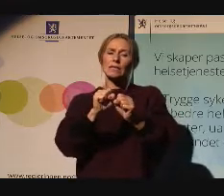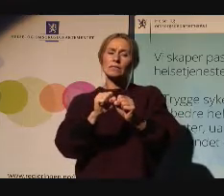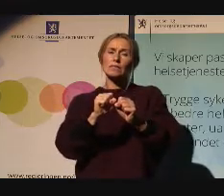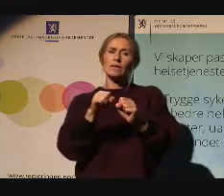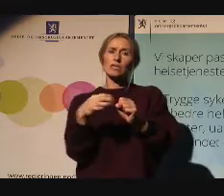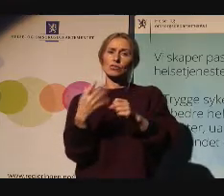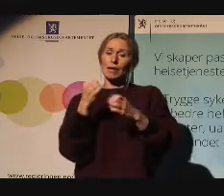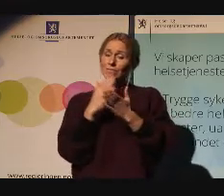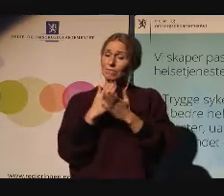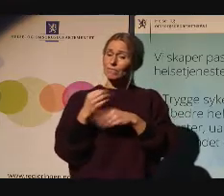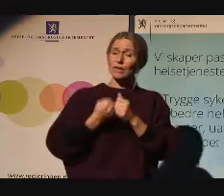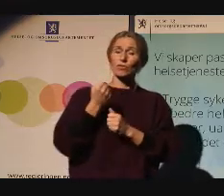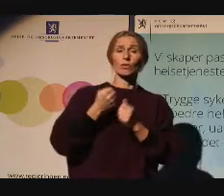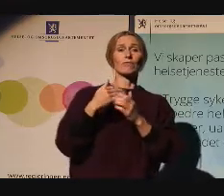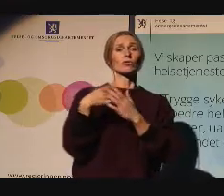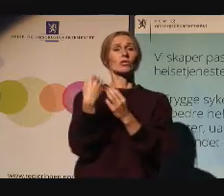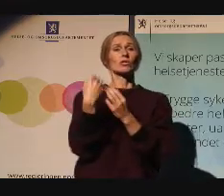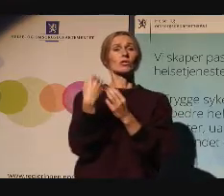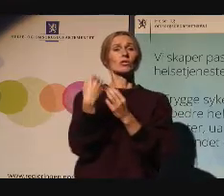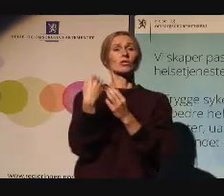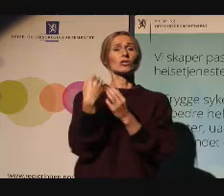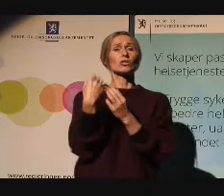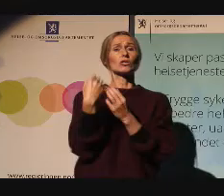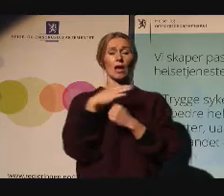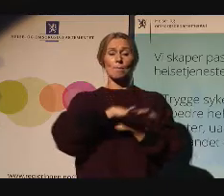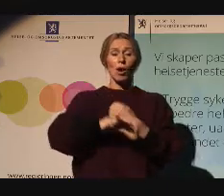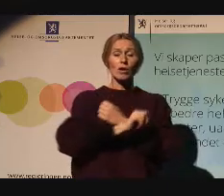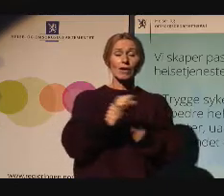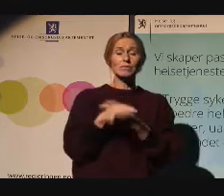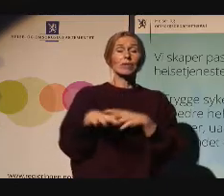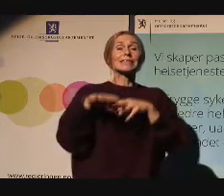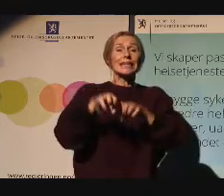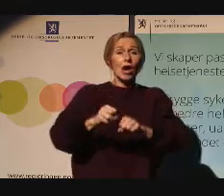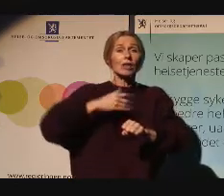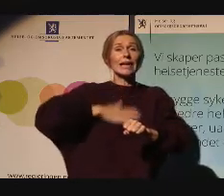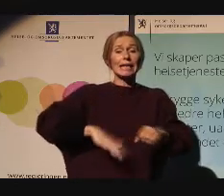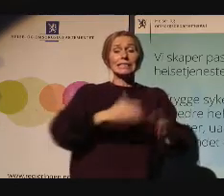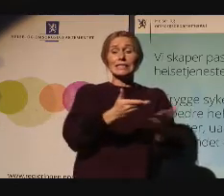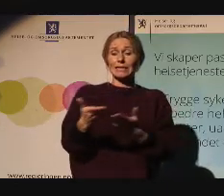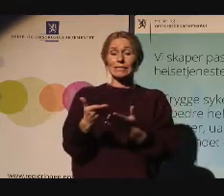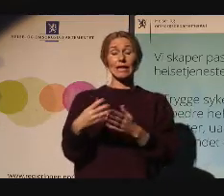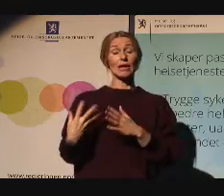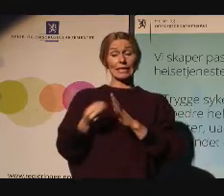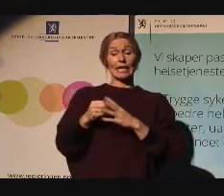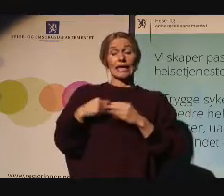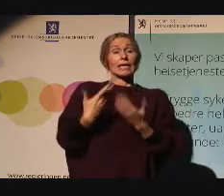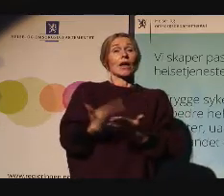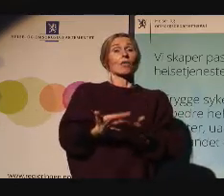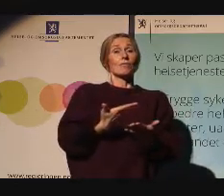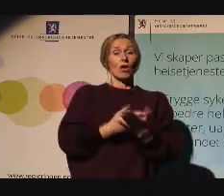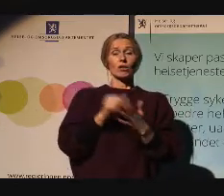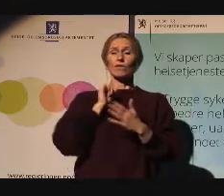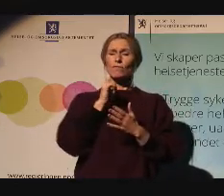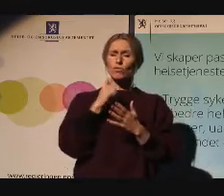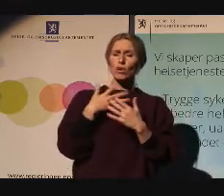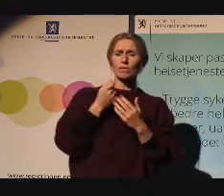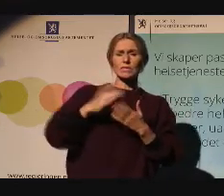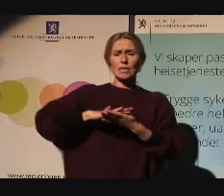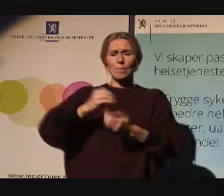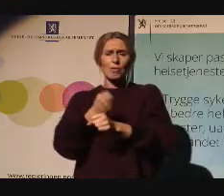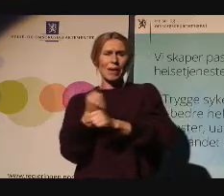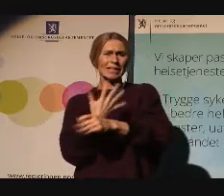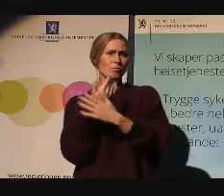barns i barnevernets tilgang til helsetjenester, og gir også anbefalinger hvordan samarbeidet mellom barnevernet og helsetjenester